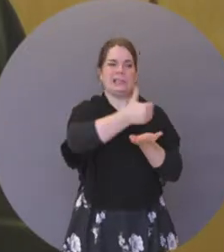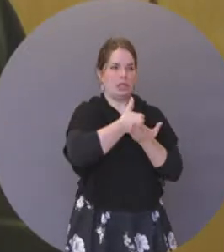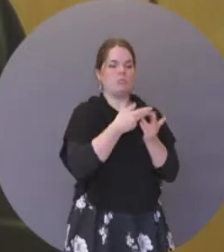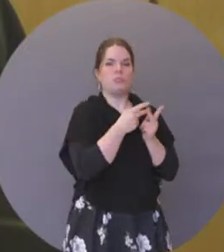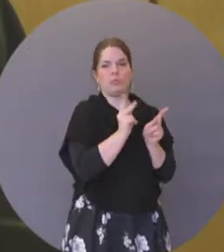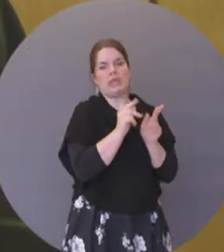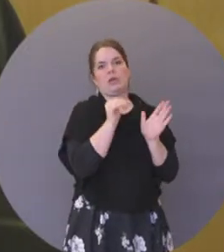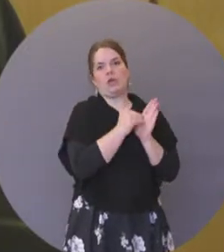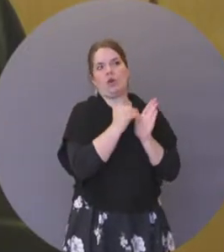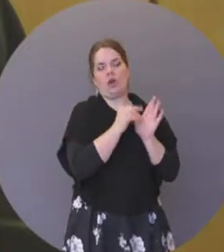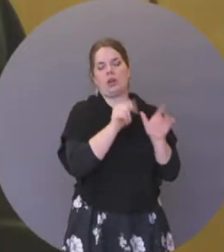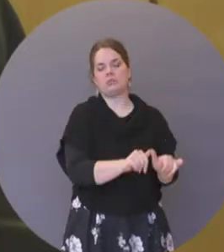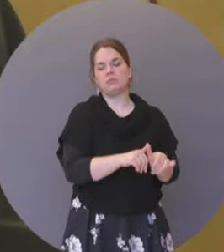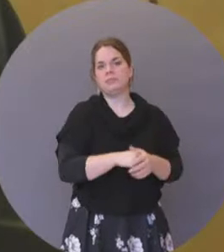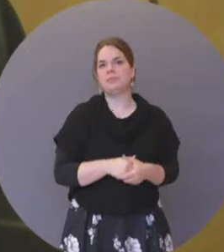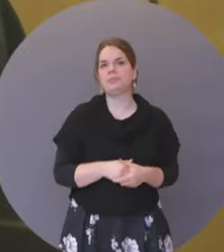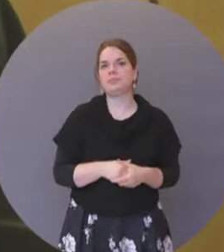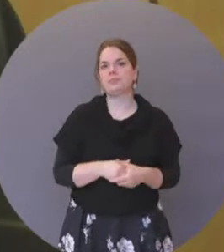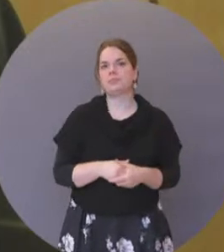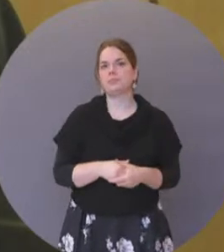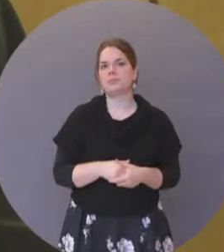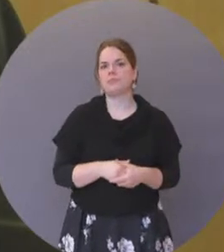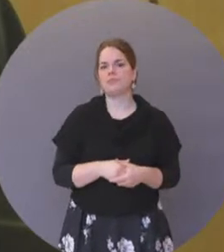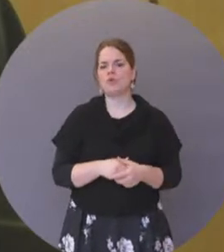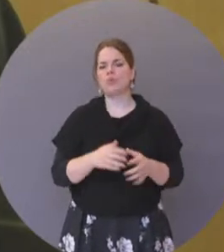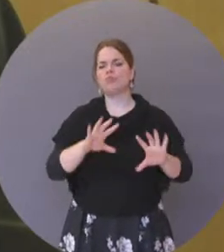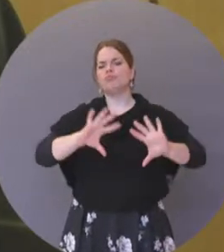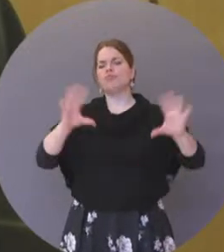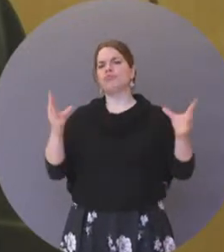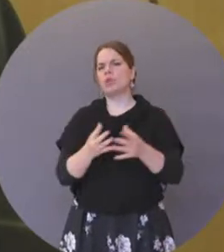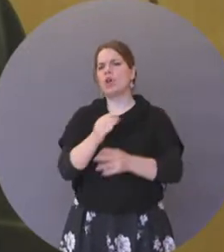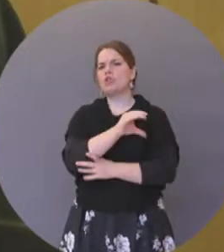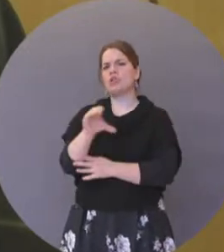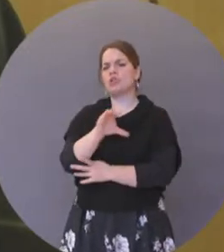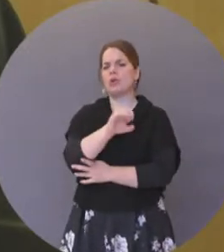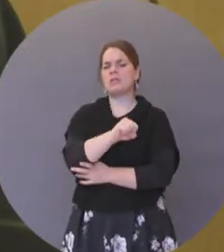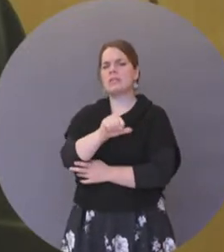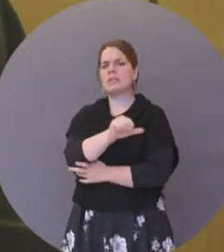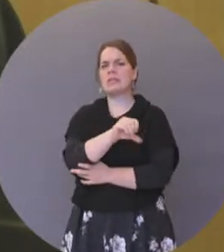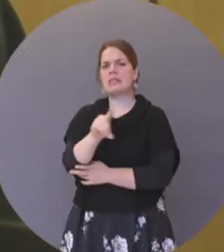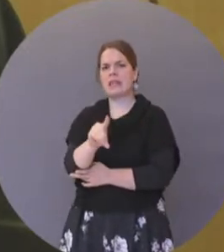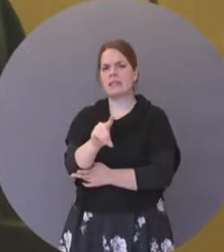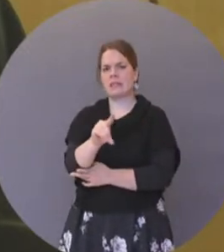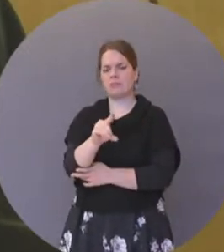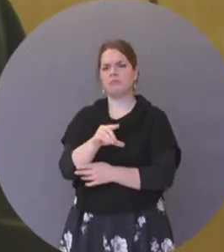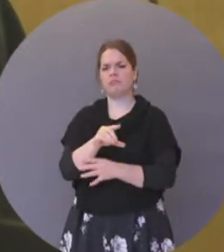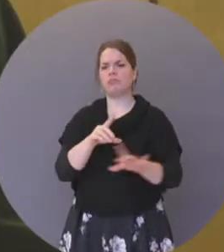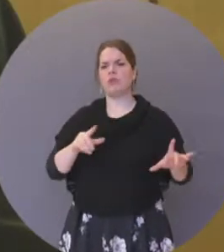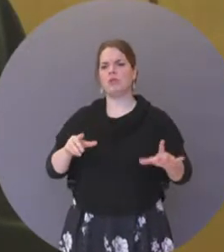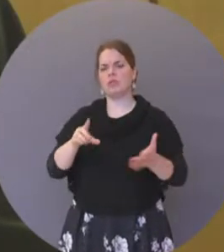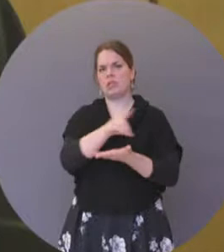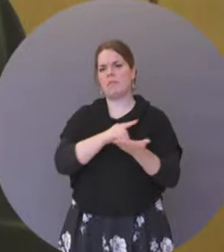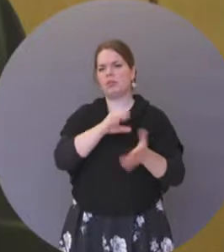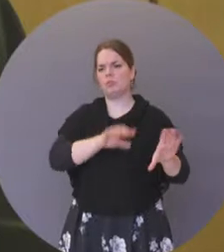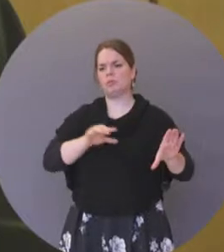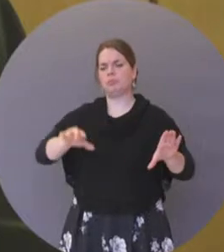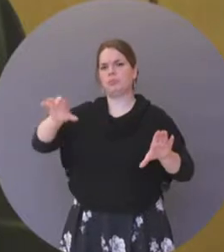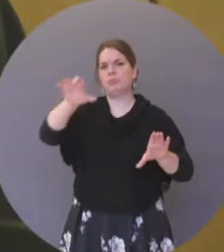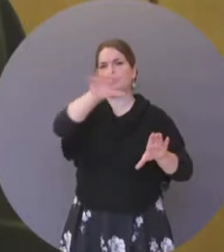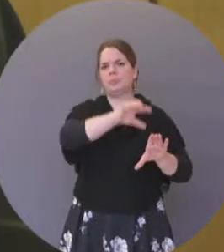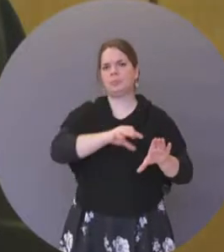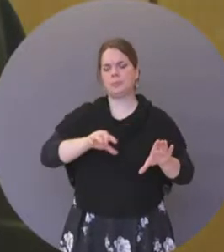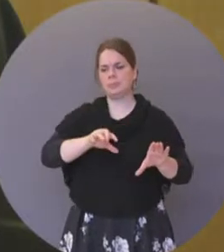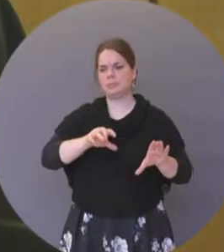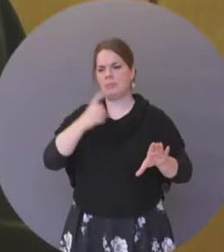il existe une centaine de ces SADs ces services d'aide à domicile dans notre département nous constatons des